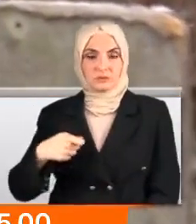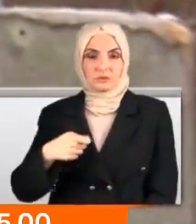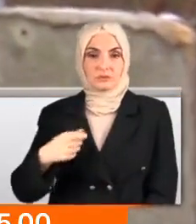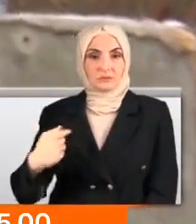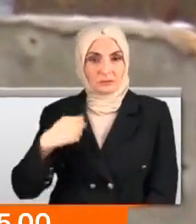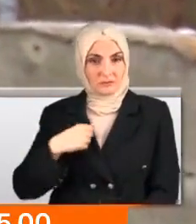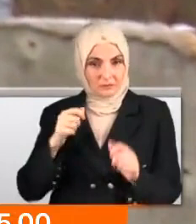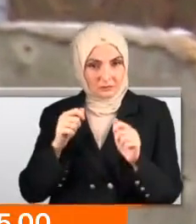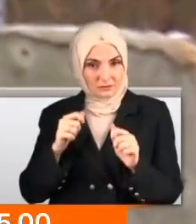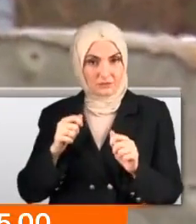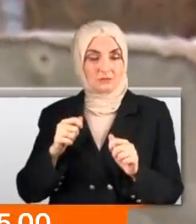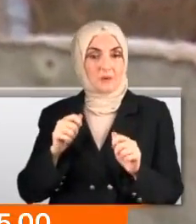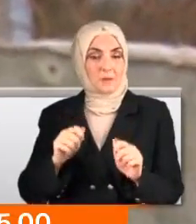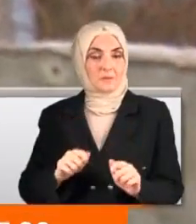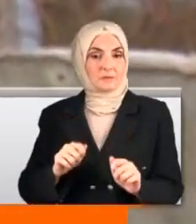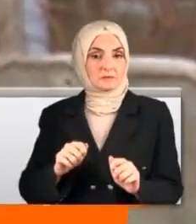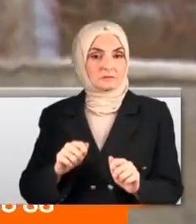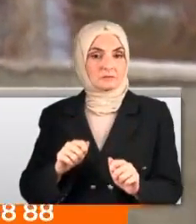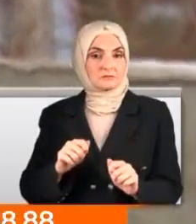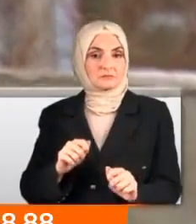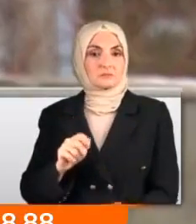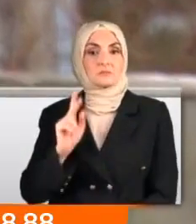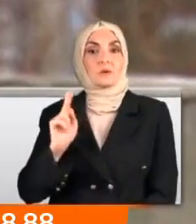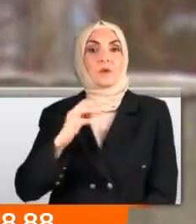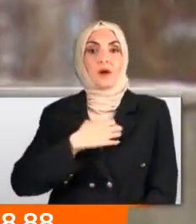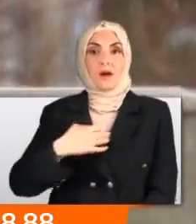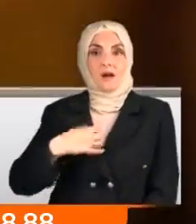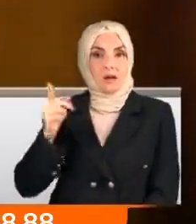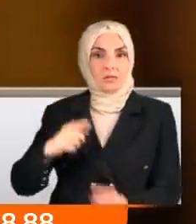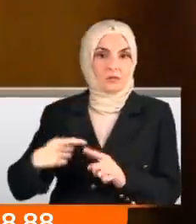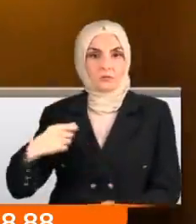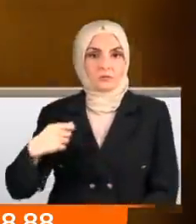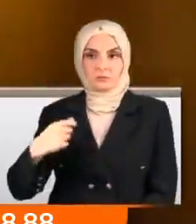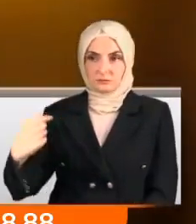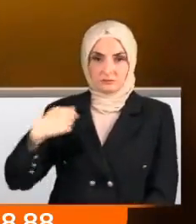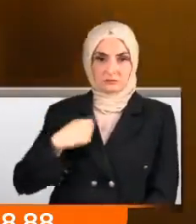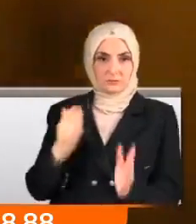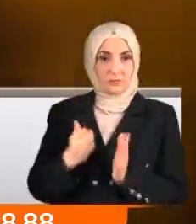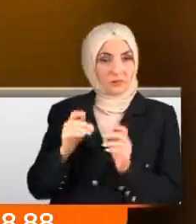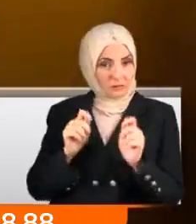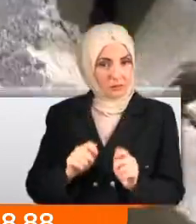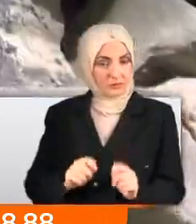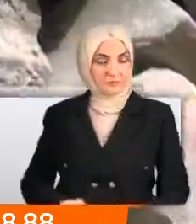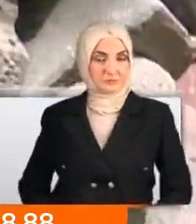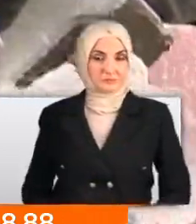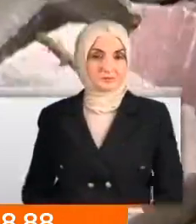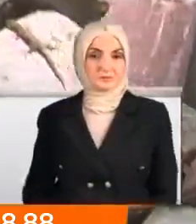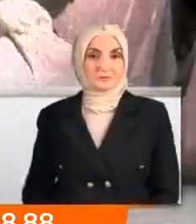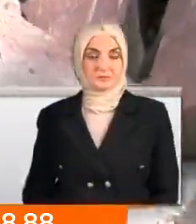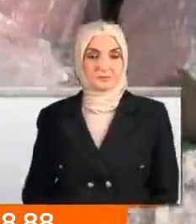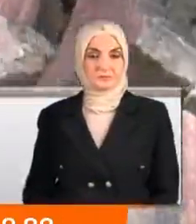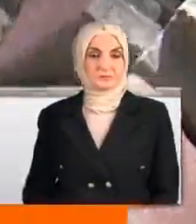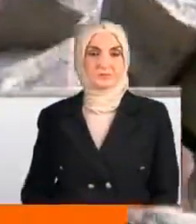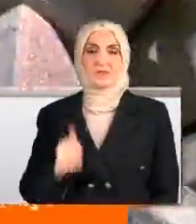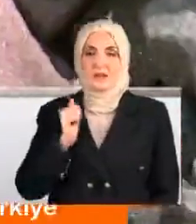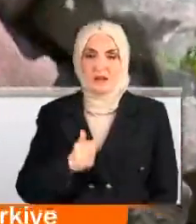diye bana bıçak darbesi vurdu. Annesi burada bıçakla üstüme saldırdı. Aç kapıyı, aç kapıyı. Ölümü her gün